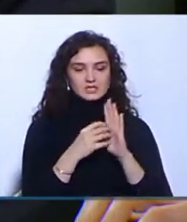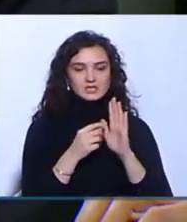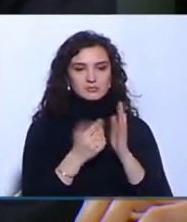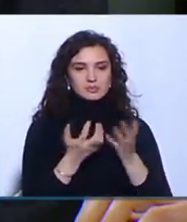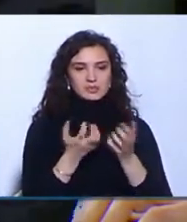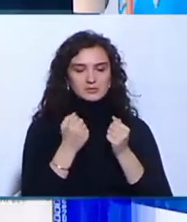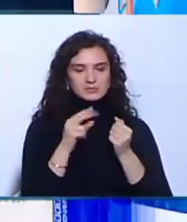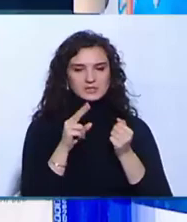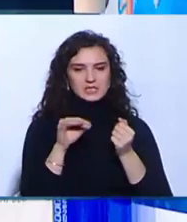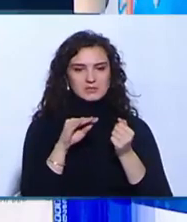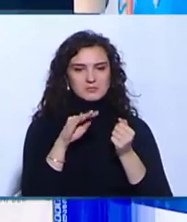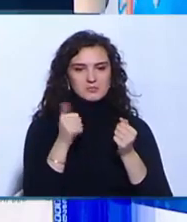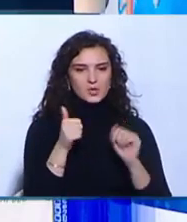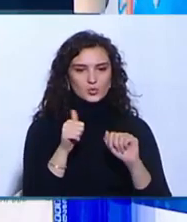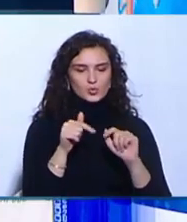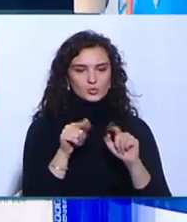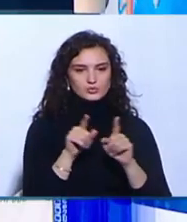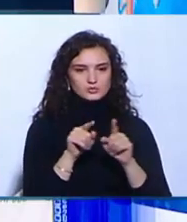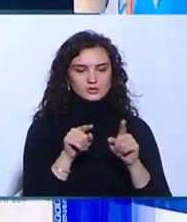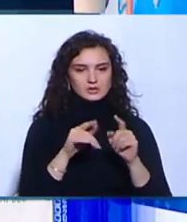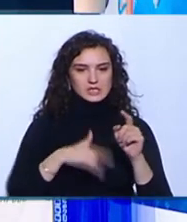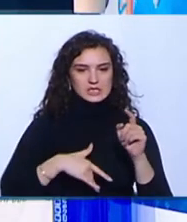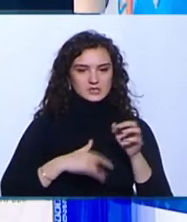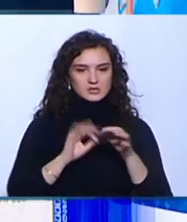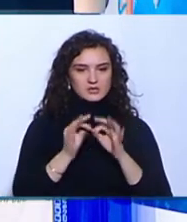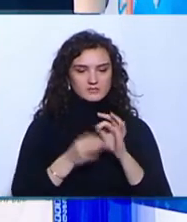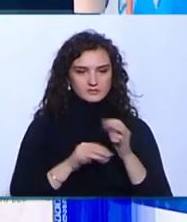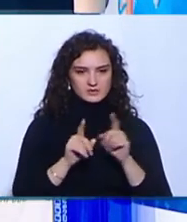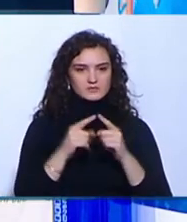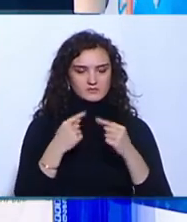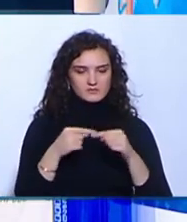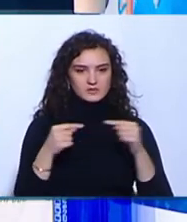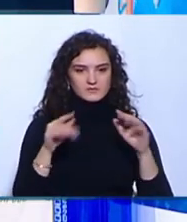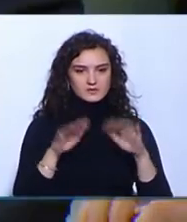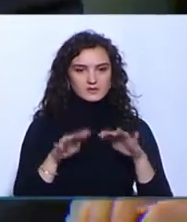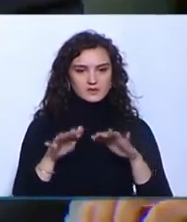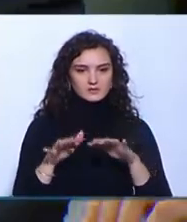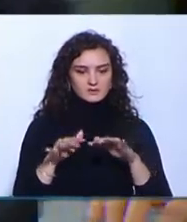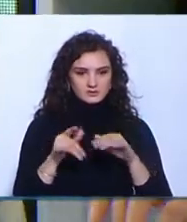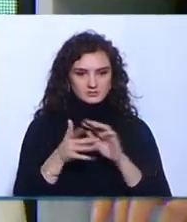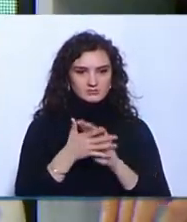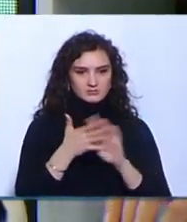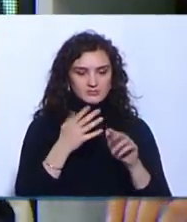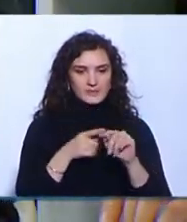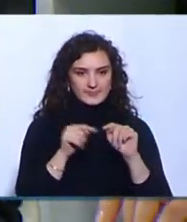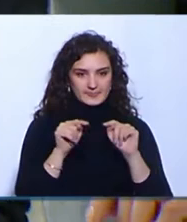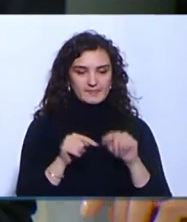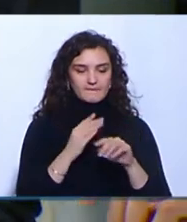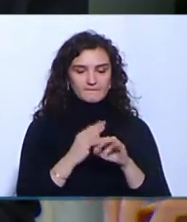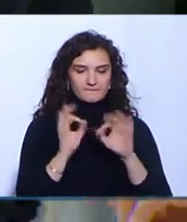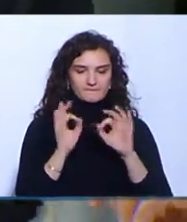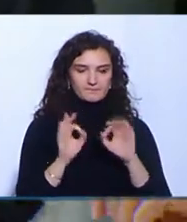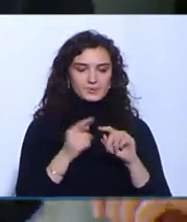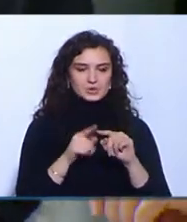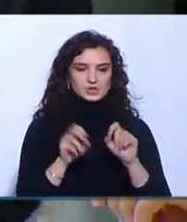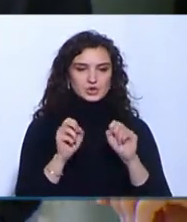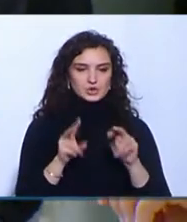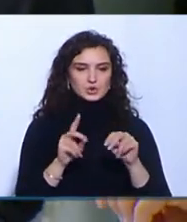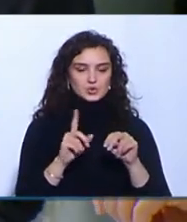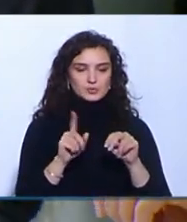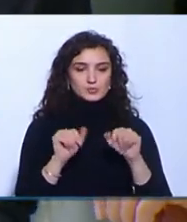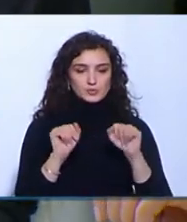იღებს ლიმფას როგორც ნაწლავიდან, ასევე სხვა მიდამოებიდან. გამიგეთ? და აი აქ არის სწორედ ის საშიშროება,